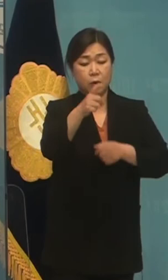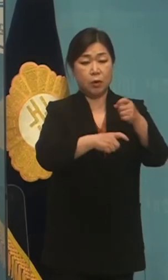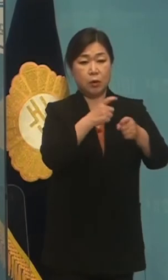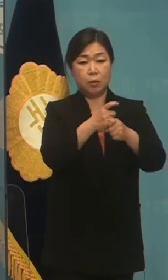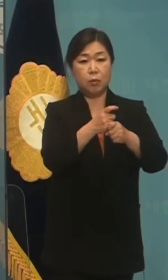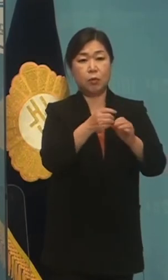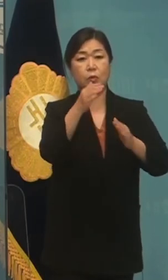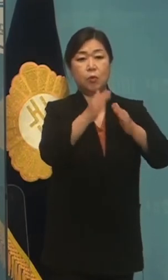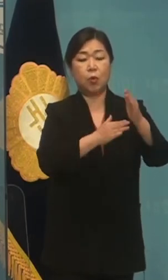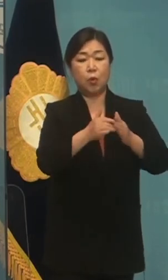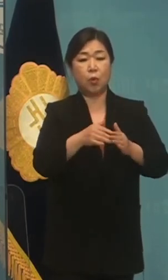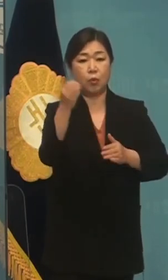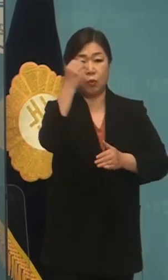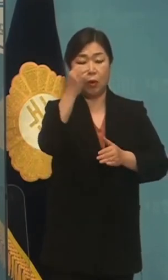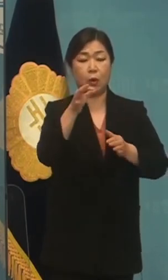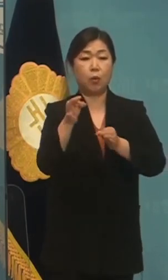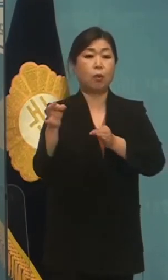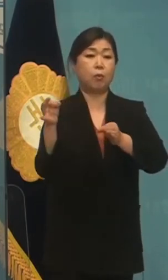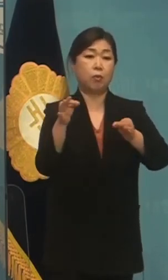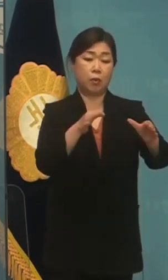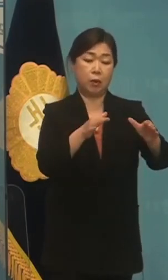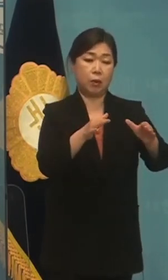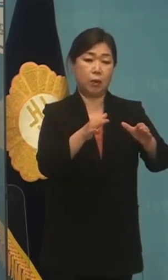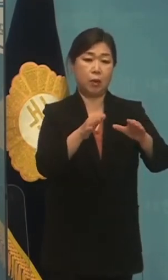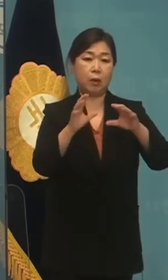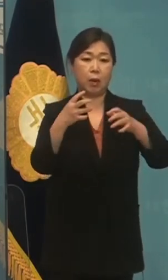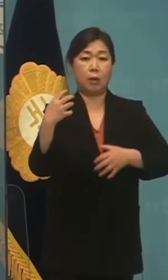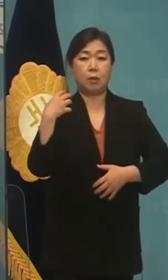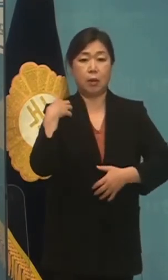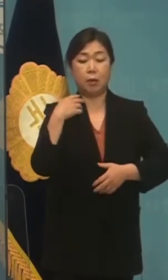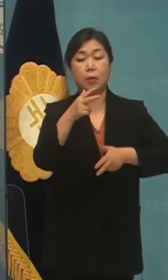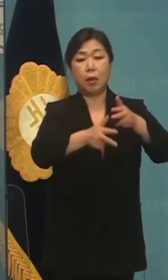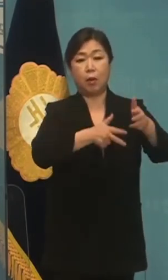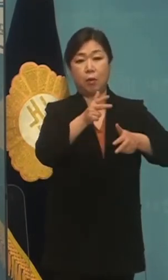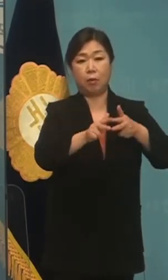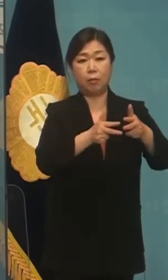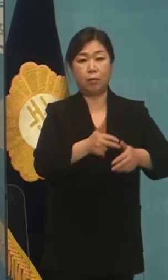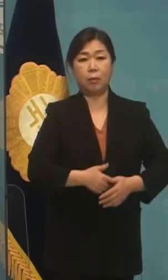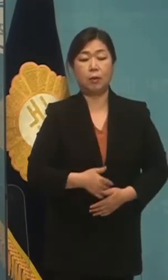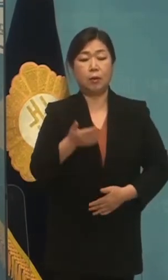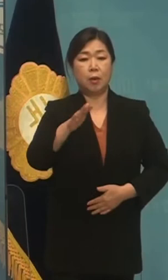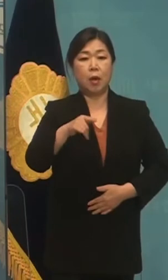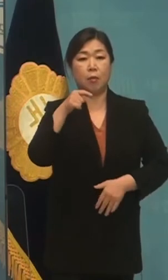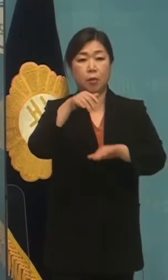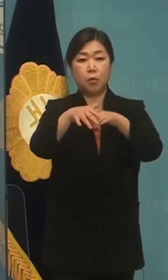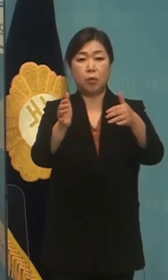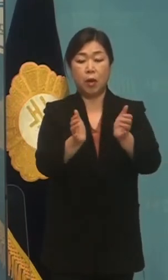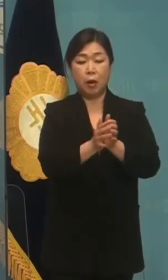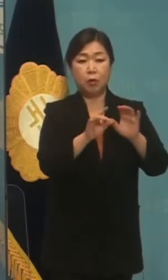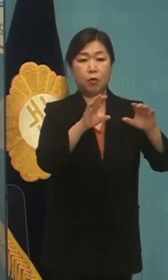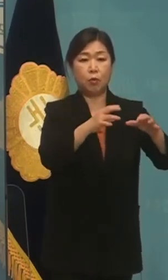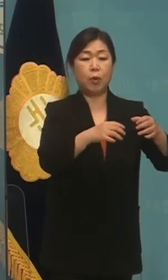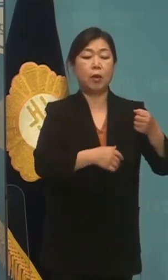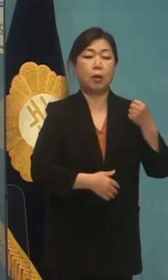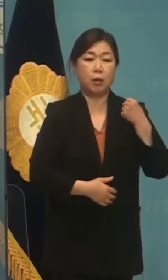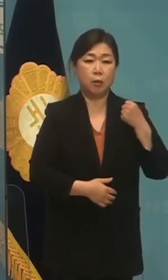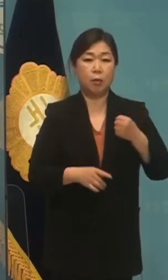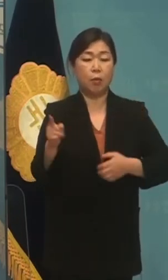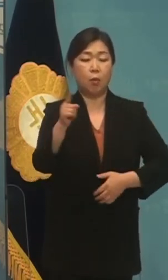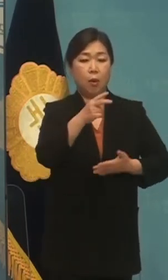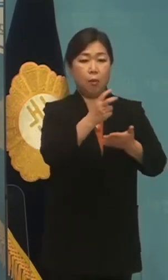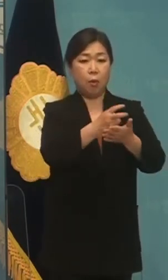세금을 쏟아부어야 하는 국책사업입니다. 그런데 민주당과 국민의힘은 법적인 검증